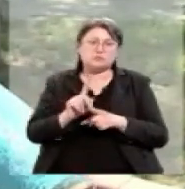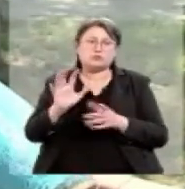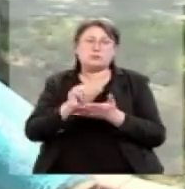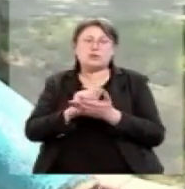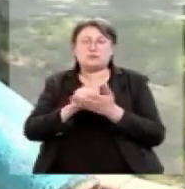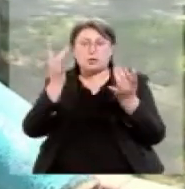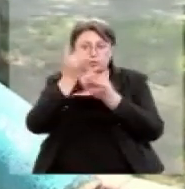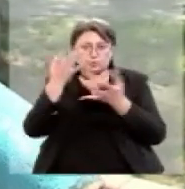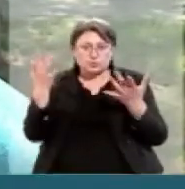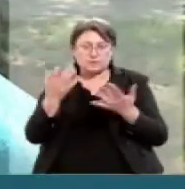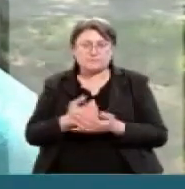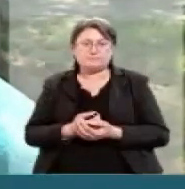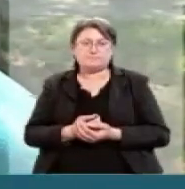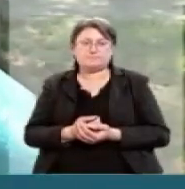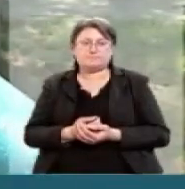сфере культуры.